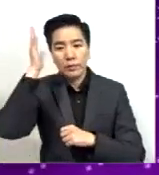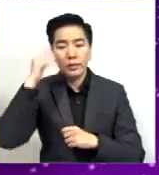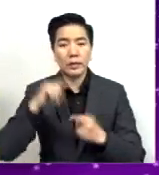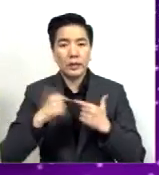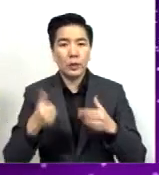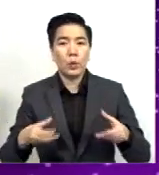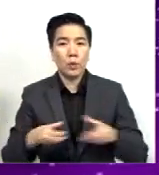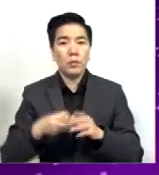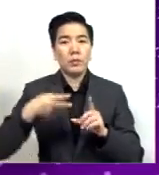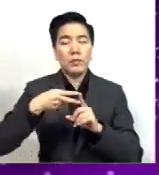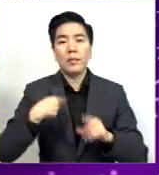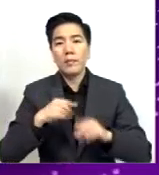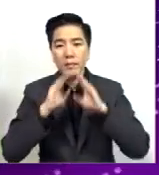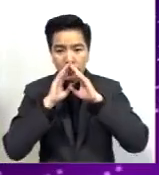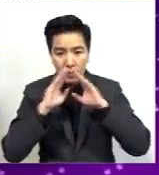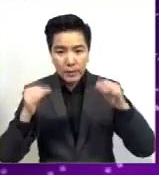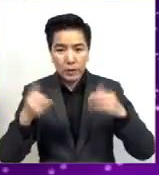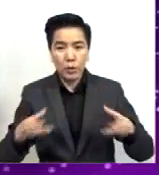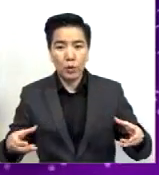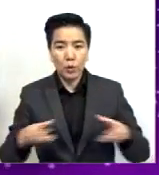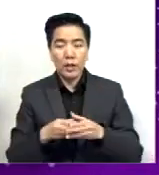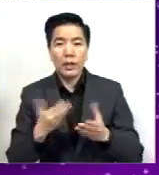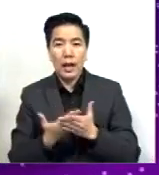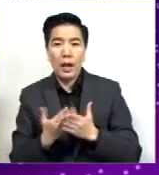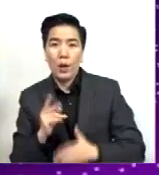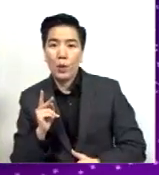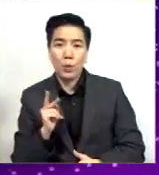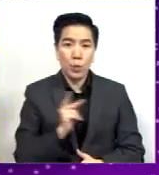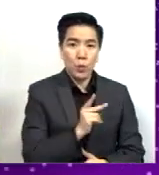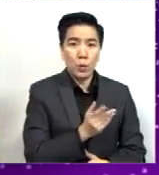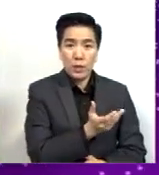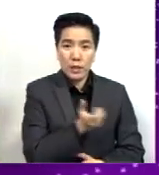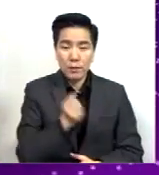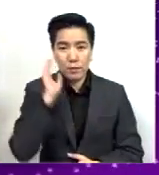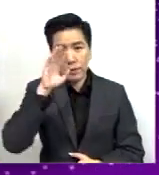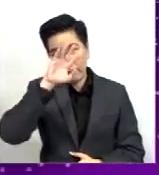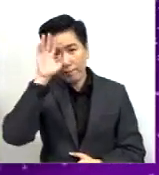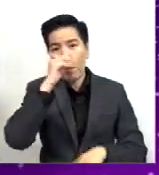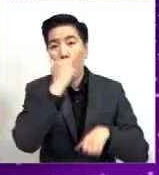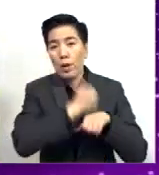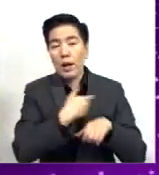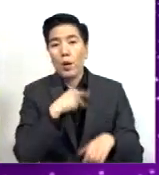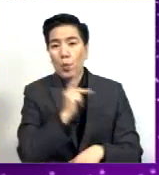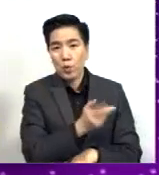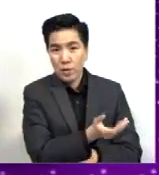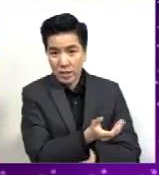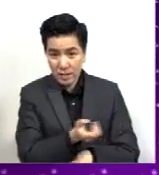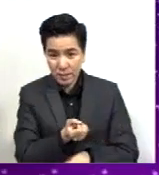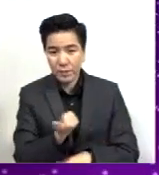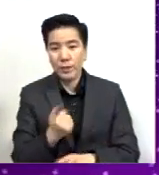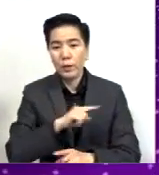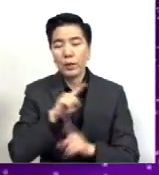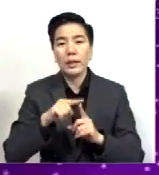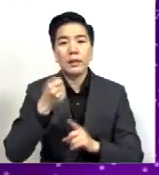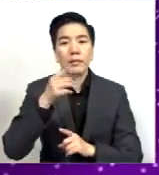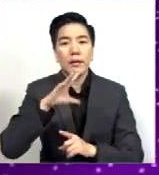คอนาคตใหม่เนี่ยเขาออกมาเปิดเผยว่าพรรคได้กู้ยืมเงินจากนายธนาธรจึงรุ่งเรืองกิจหัวหน้าพรรคจากนั้นค่ะในวันที่